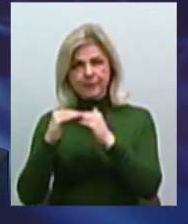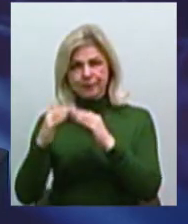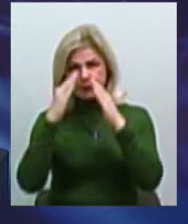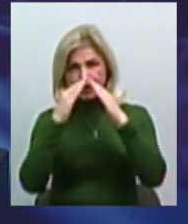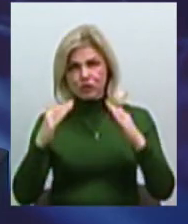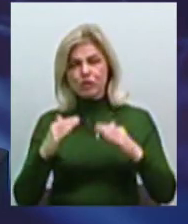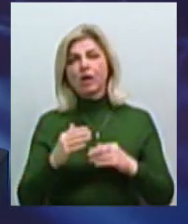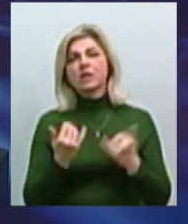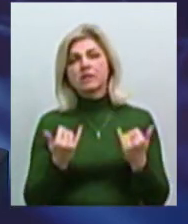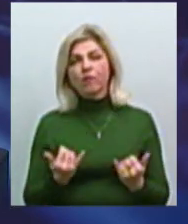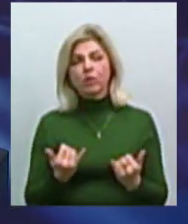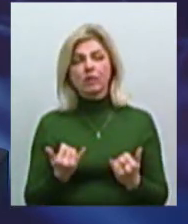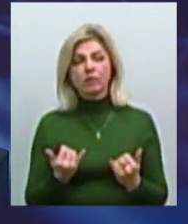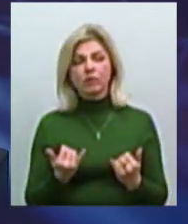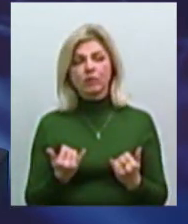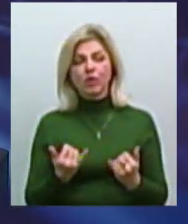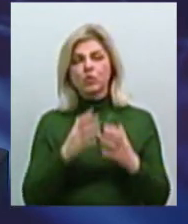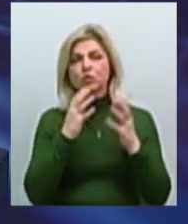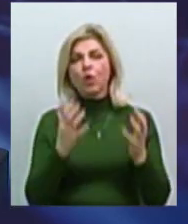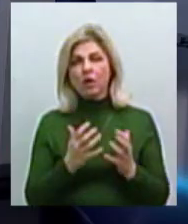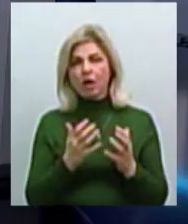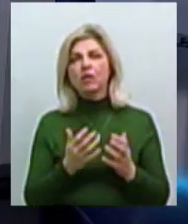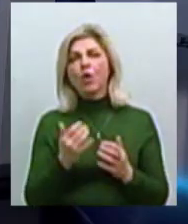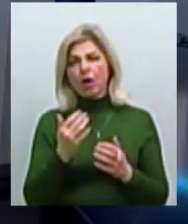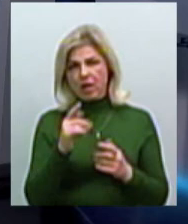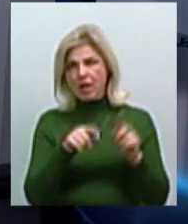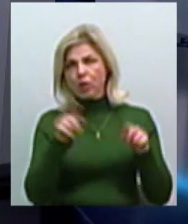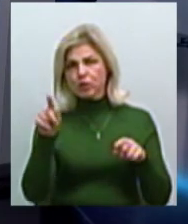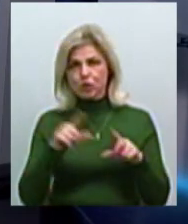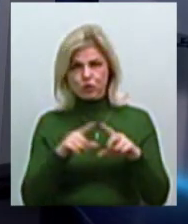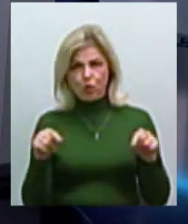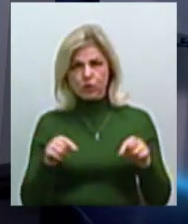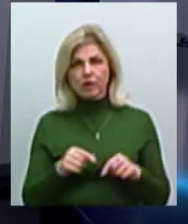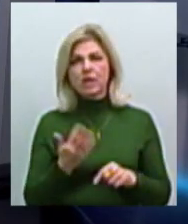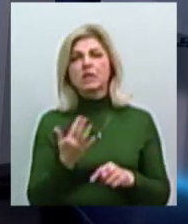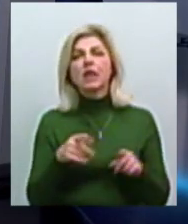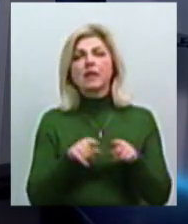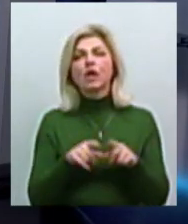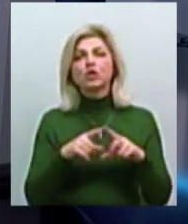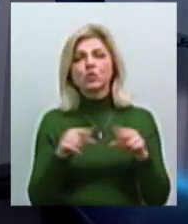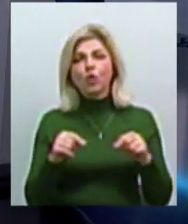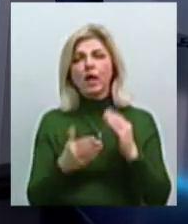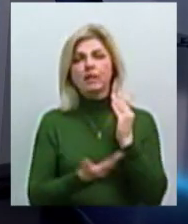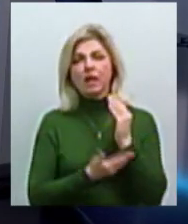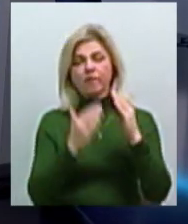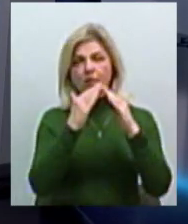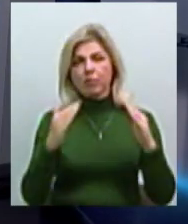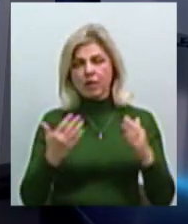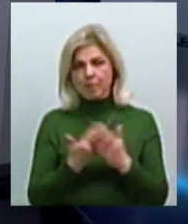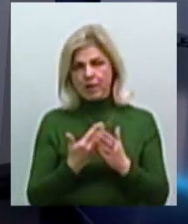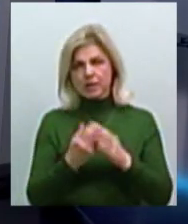на сьогоднішній день ще сохраняється у нас в деяких школах. А скільки таких школ з дерев'яними перекриттями? Порядка